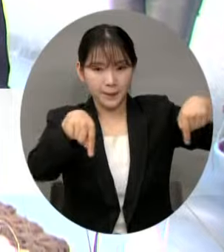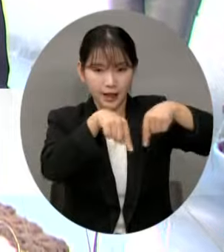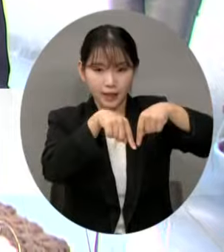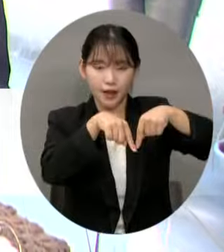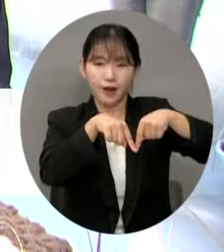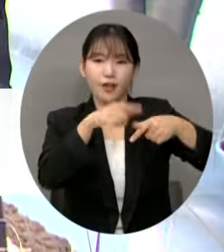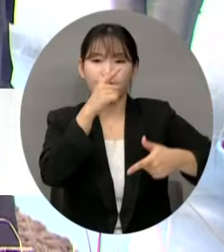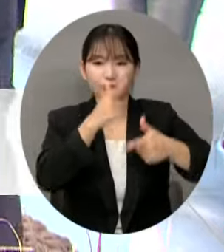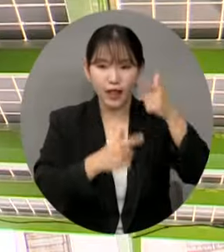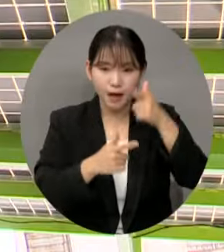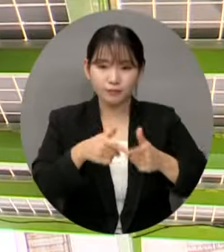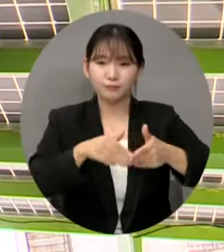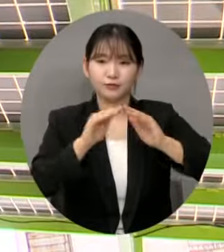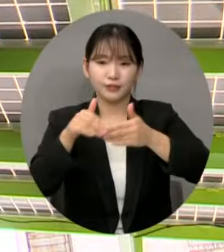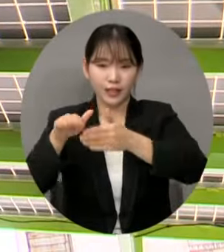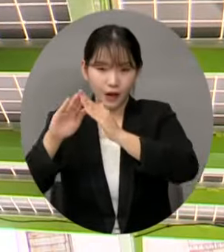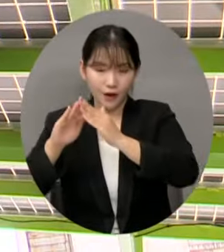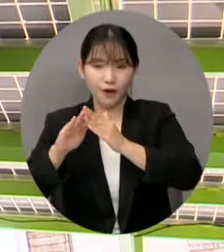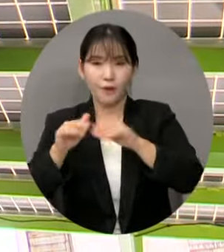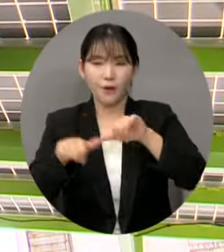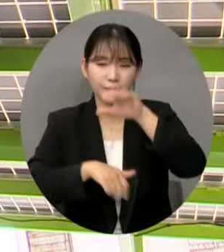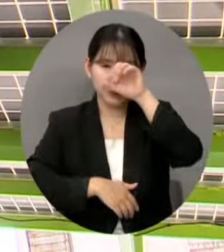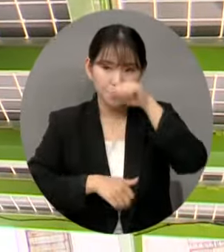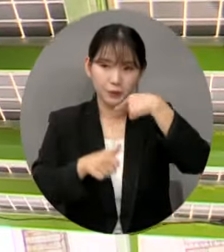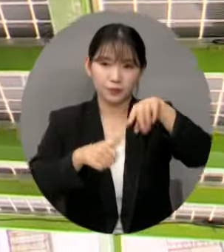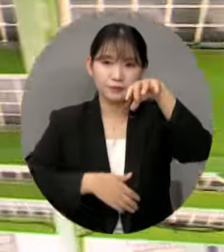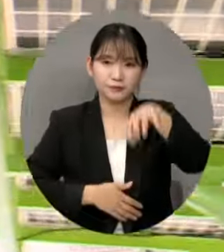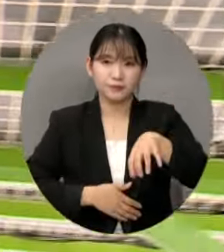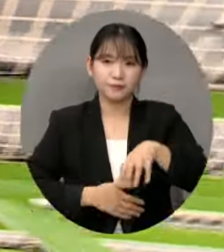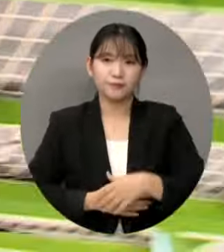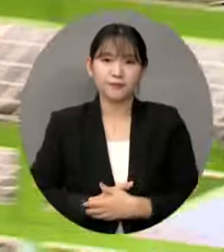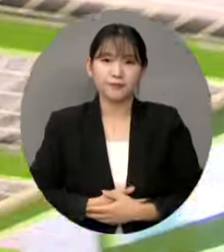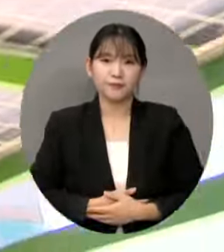덩굴나무 담장을 설치한 친환경 교육 정원입니다